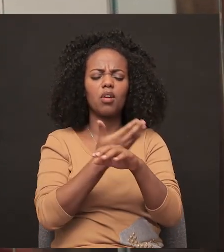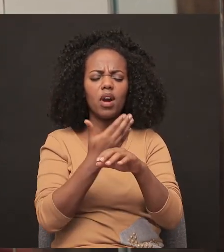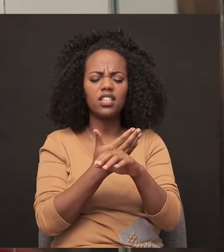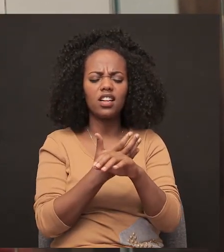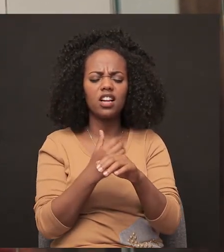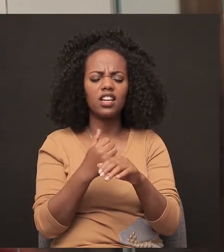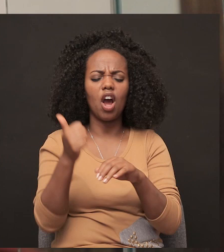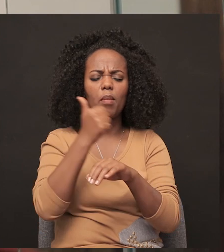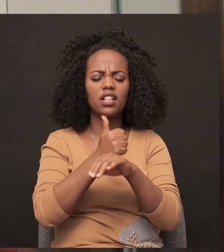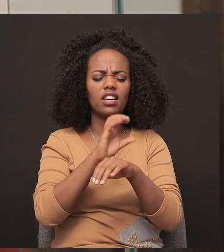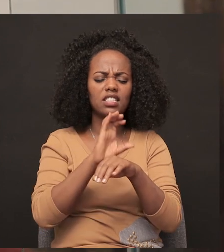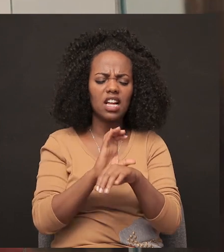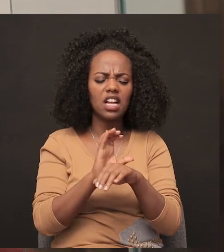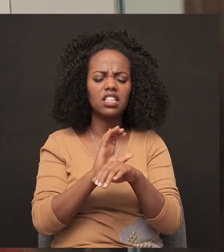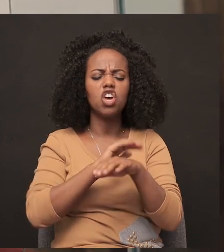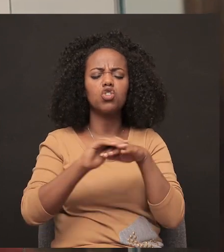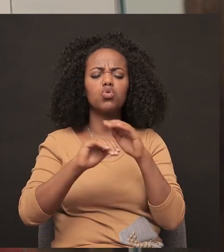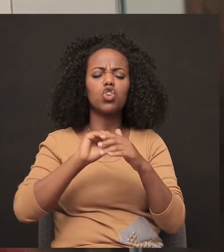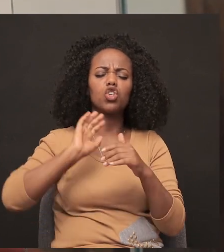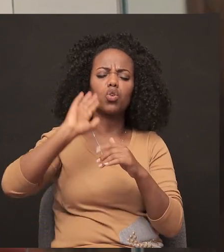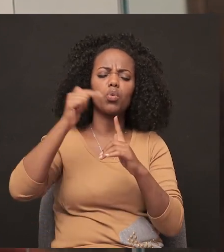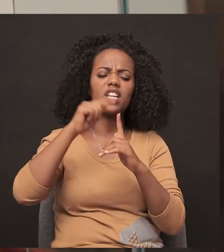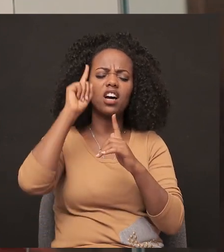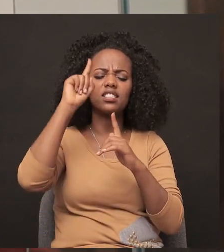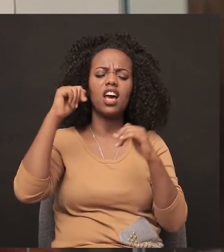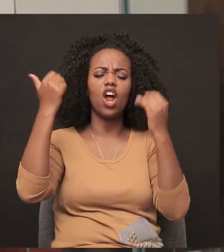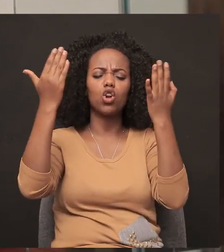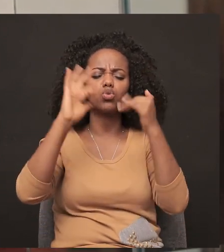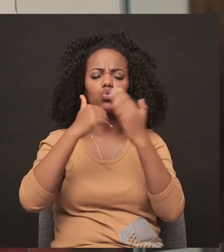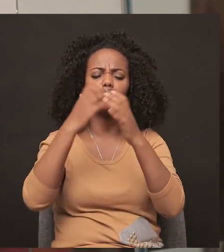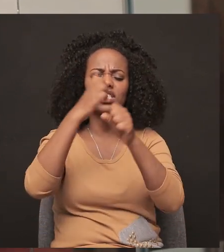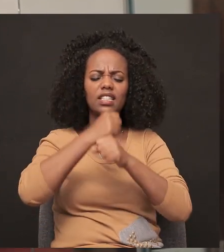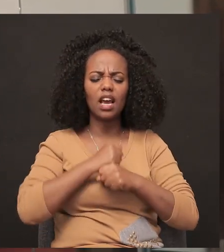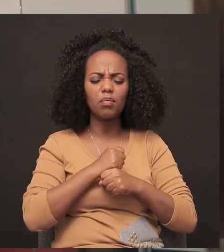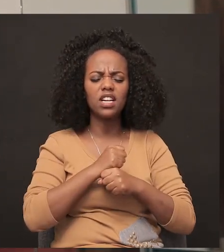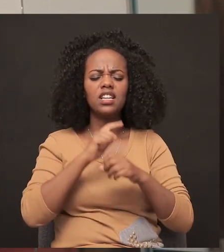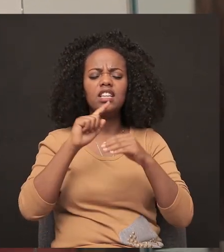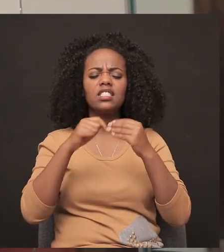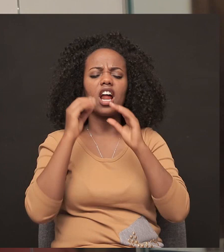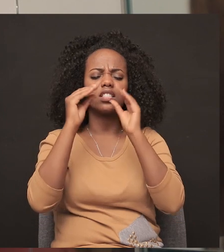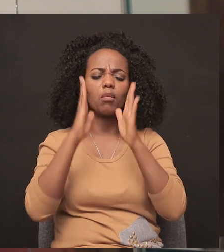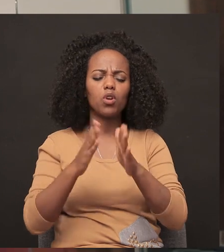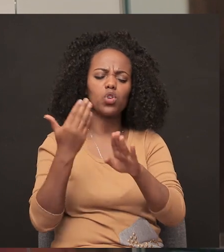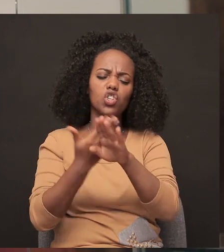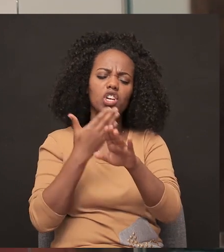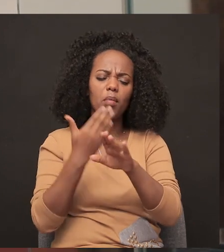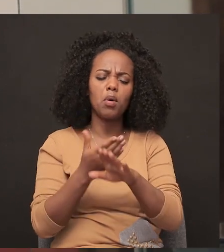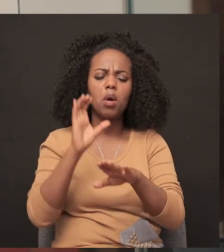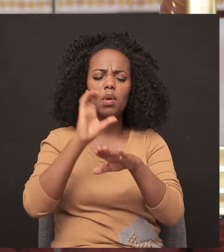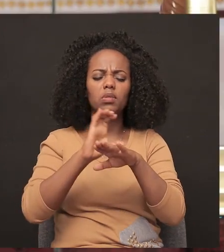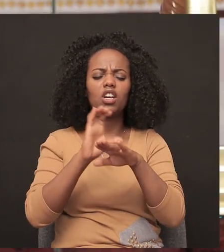እንማልዳለን እግዚአብሔር ሆይ እጆቻቸውን ወደ አንተ ላነሱ ሁሉ እንድትቀበል ስለ መጋቢዎቻችን እንማልዳለን